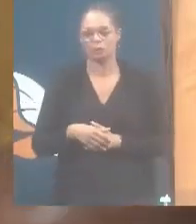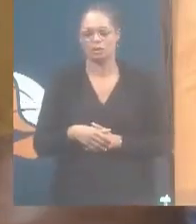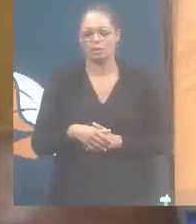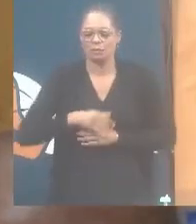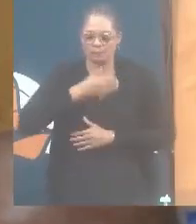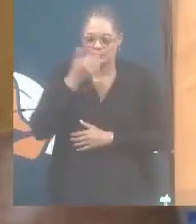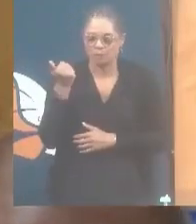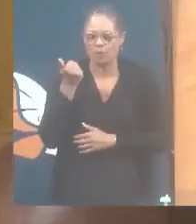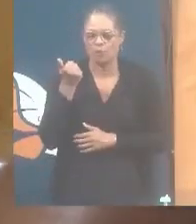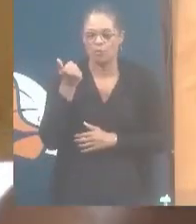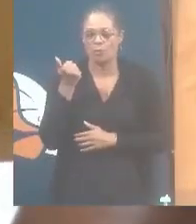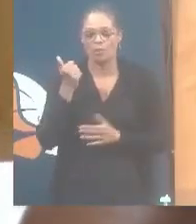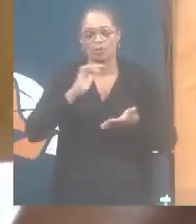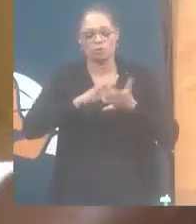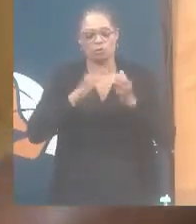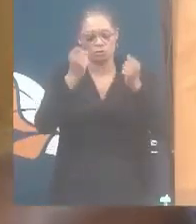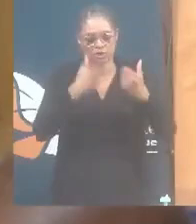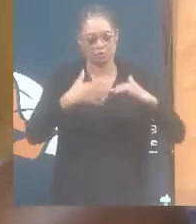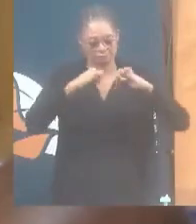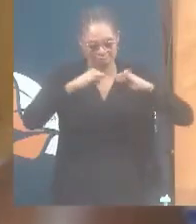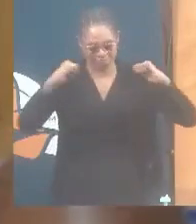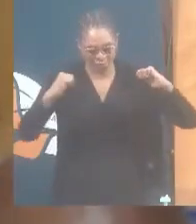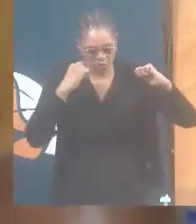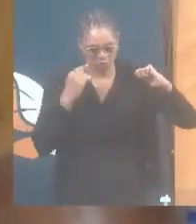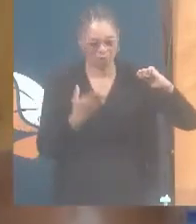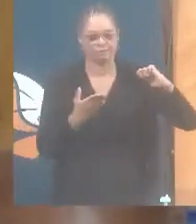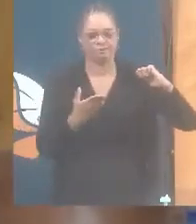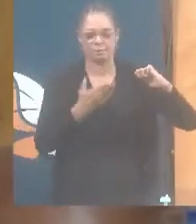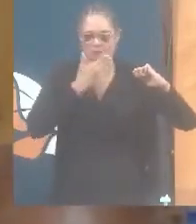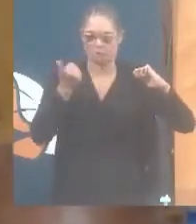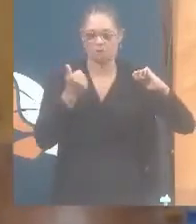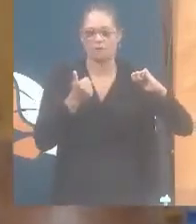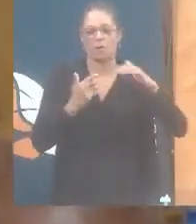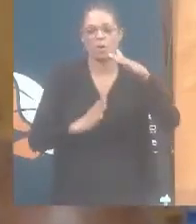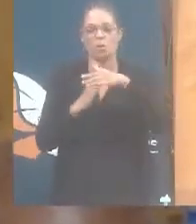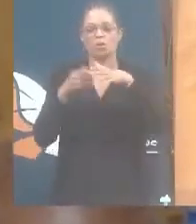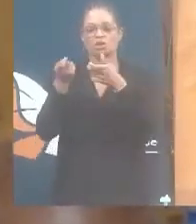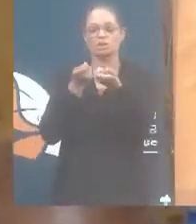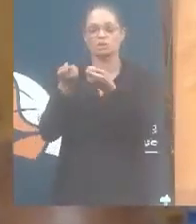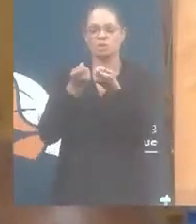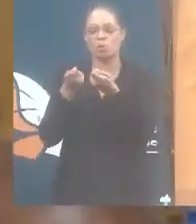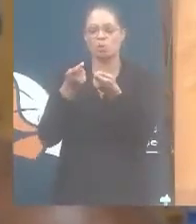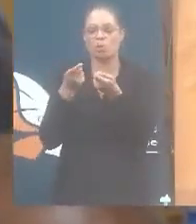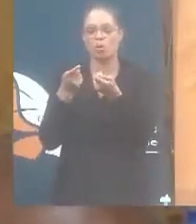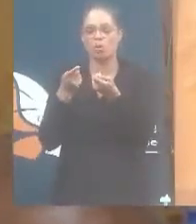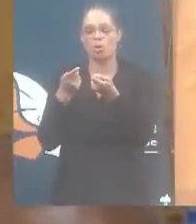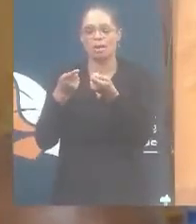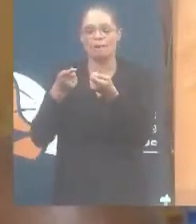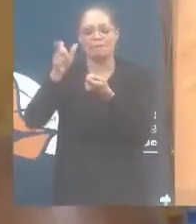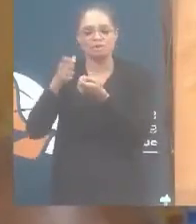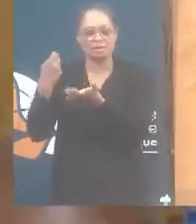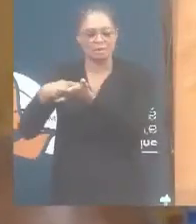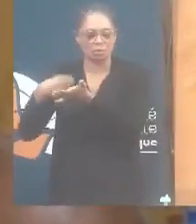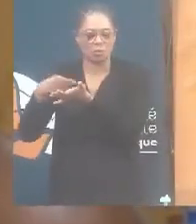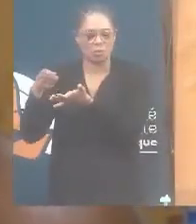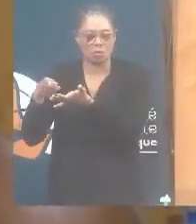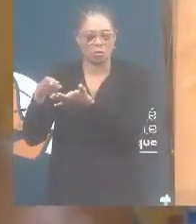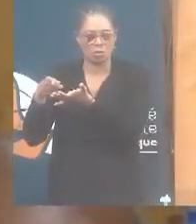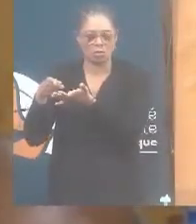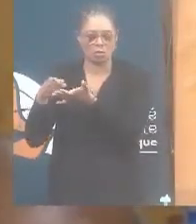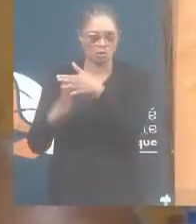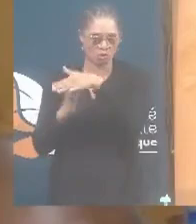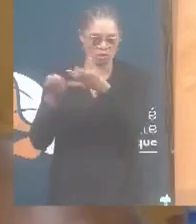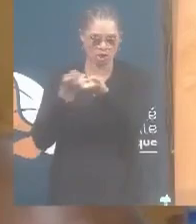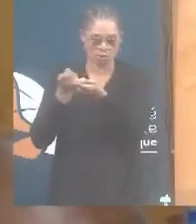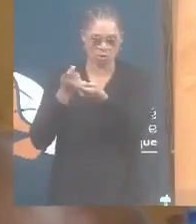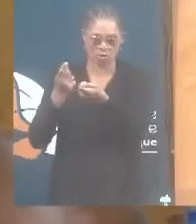regardons les chiffres. Et je ne crois pas que le compte de gestion du percepteur tout à l'heure, du trésorier, pardon, viendra nous dire